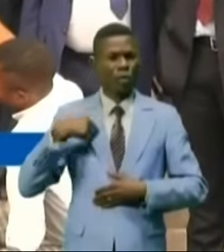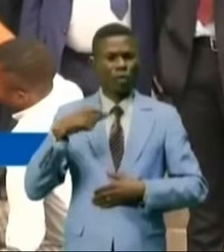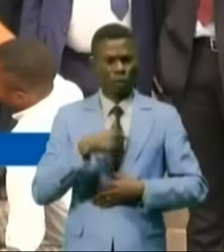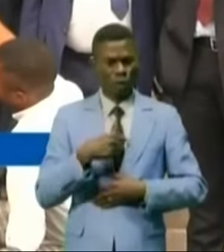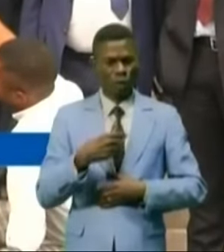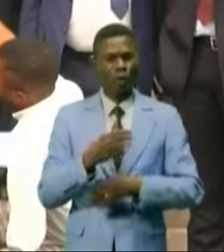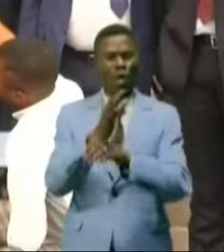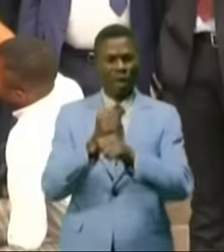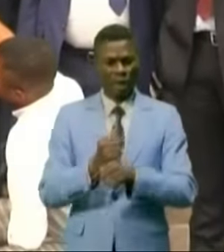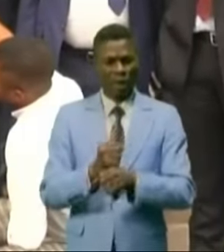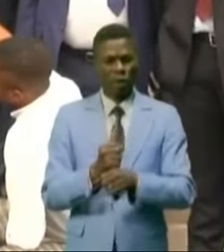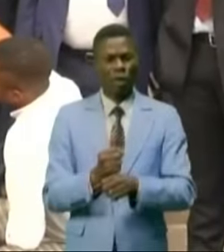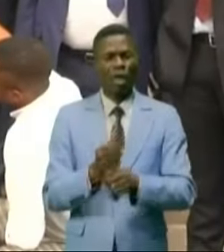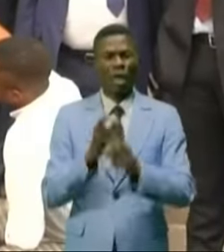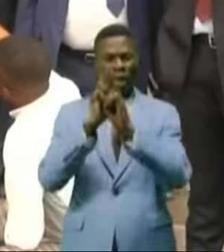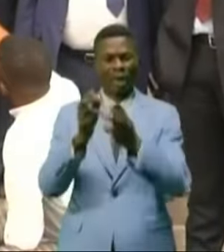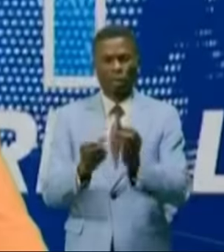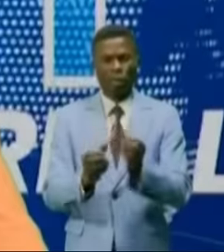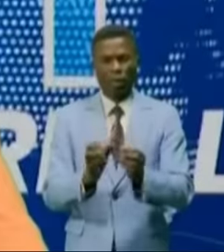ses prédécesseurs.